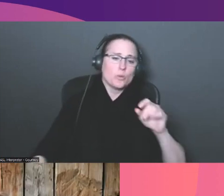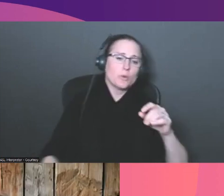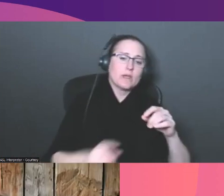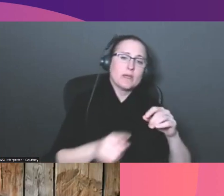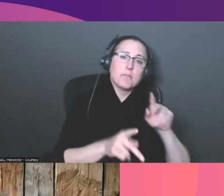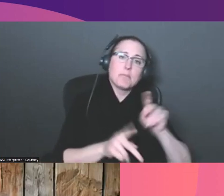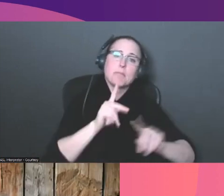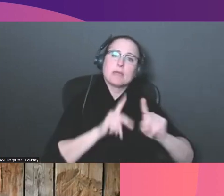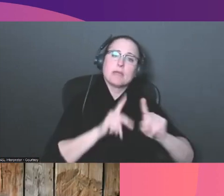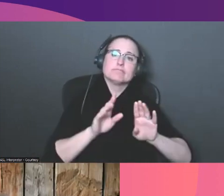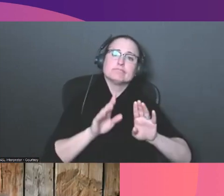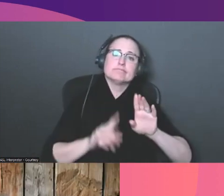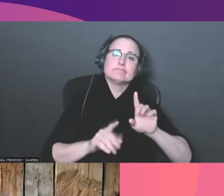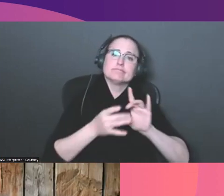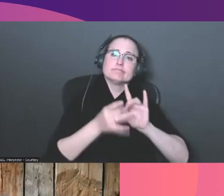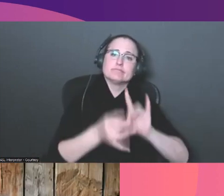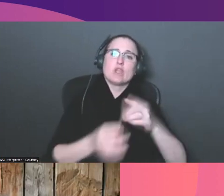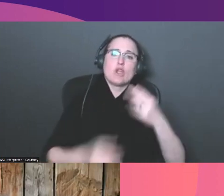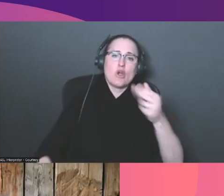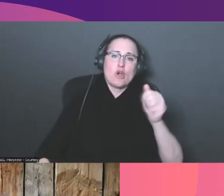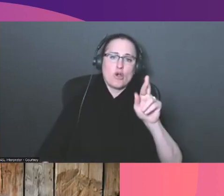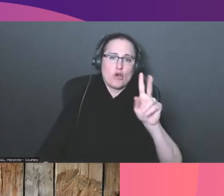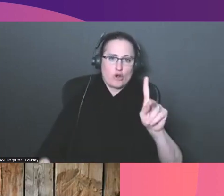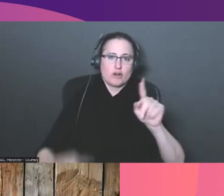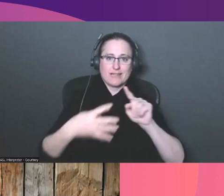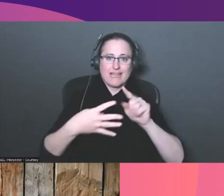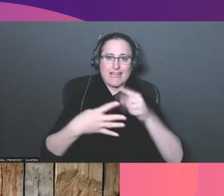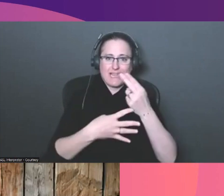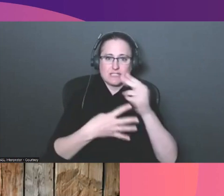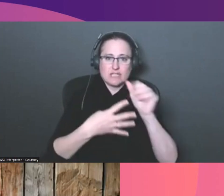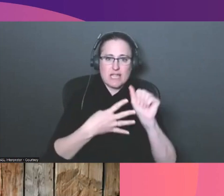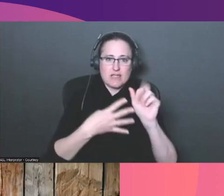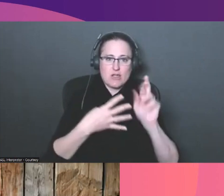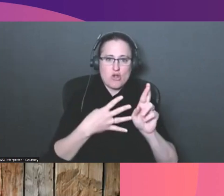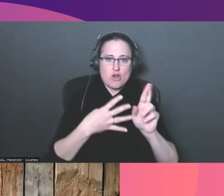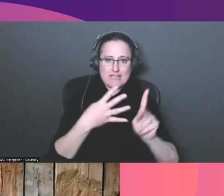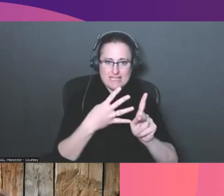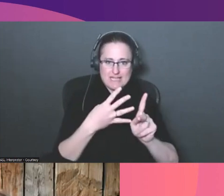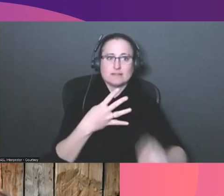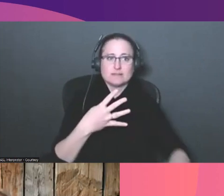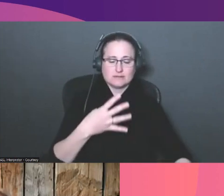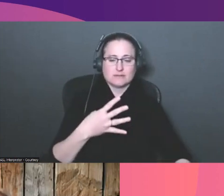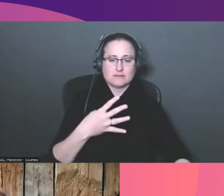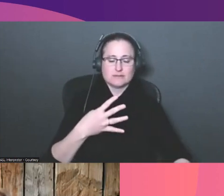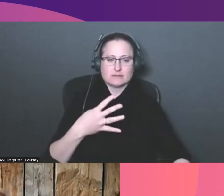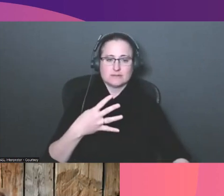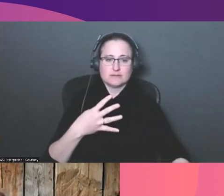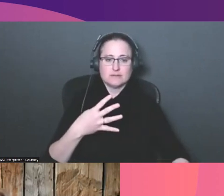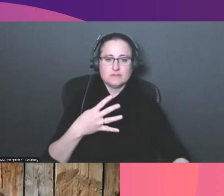Beaucoup de personnes avaient des questions sur le modèle HARC.